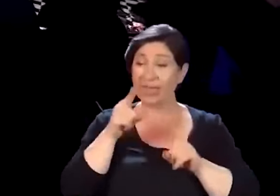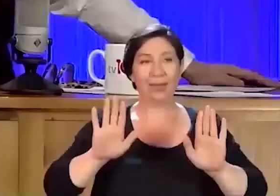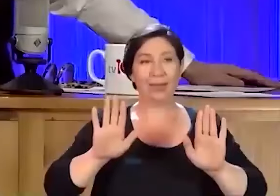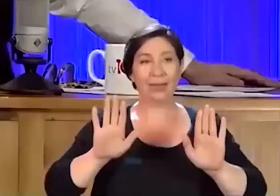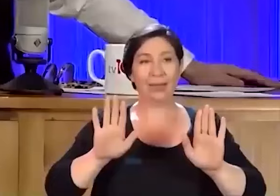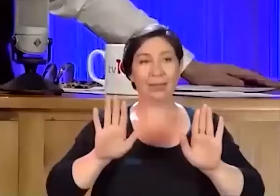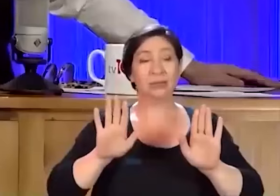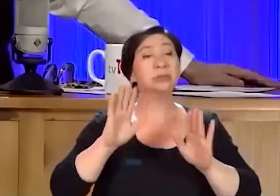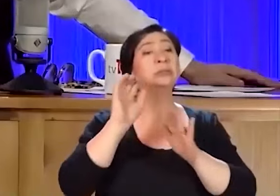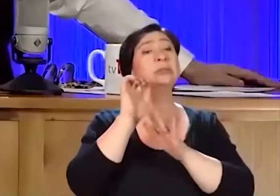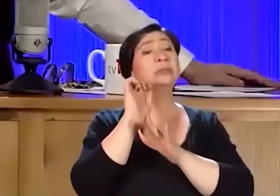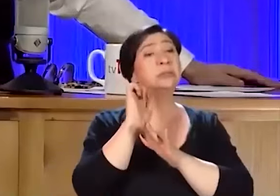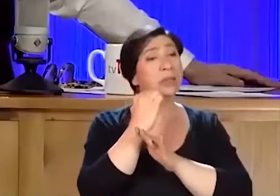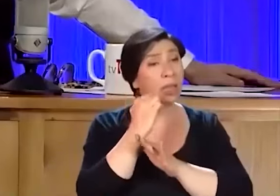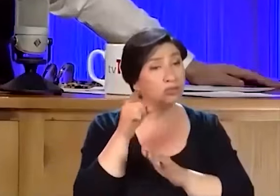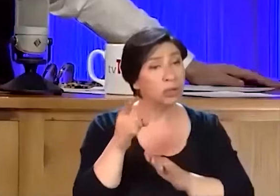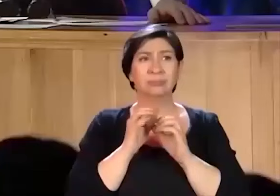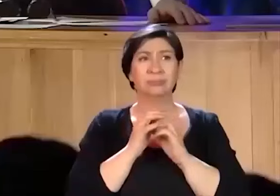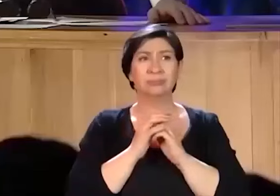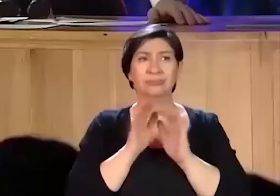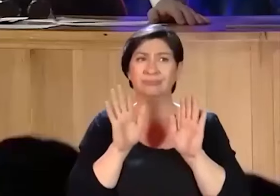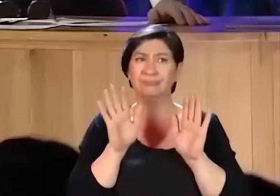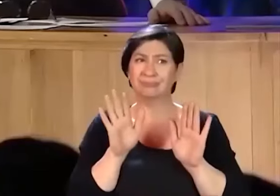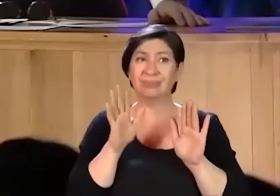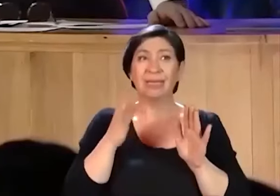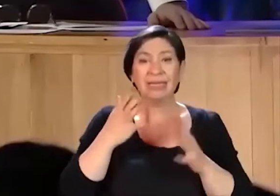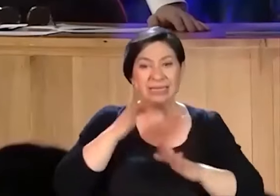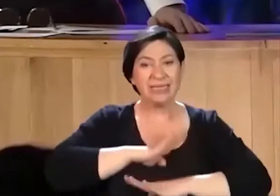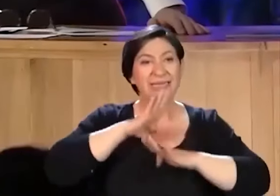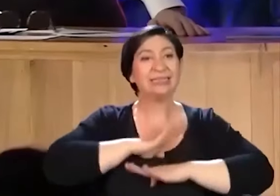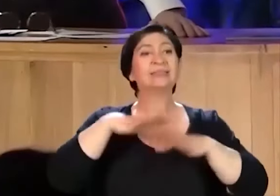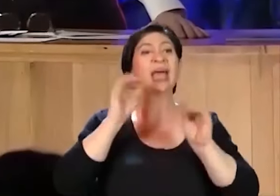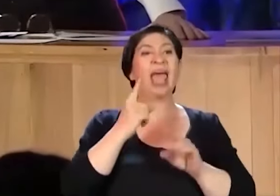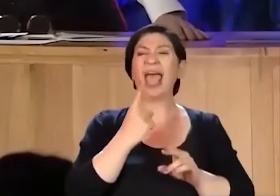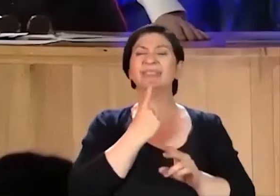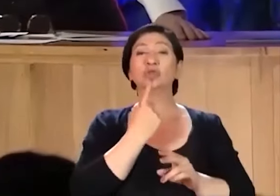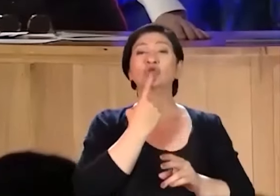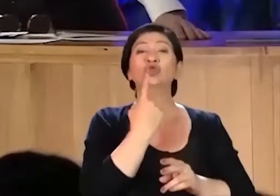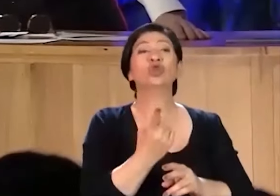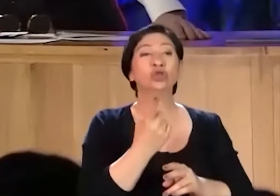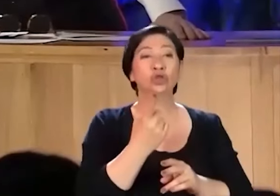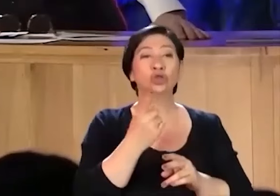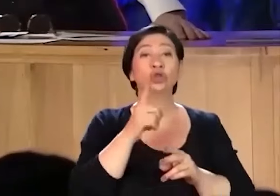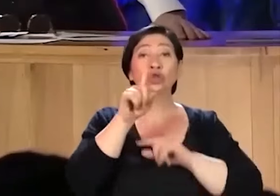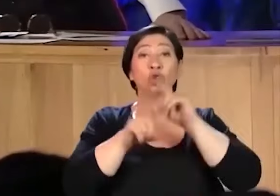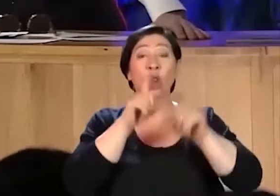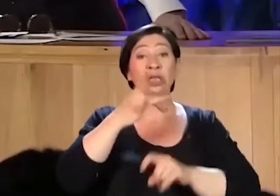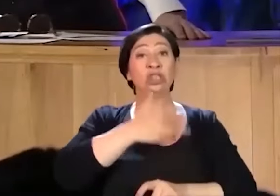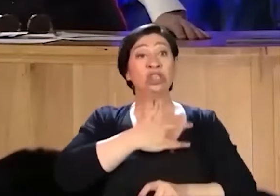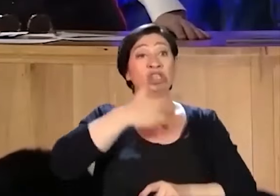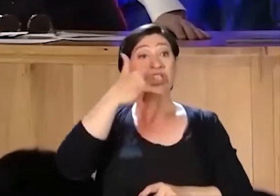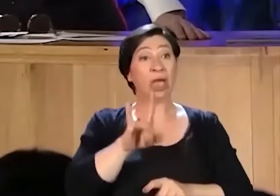değil, sanatçıların çok büyük bir bölümünün tahammül edemediği Ekşi Sözlük'ün sorularını canlı